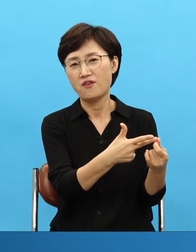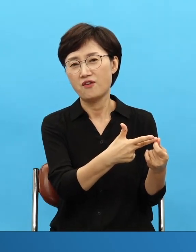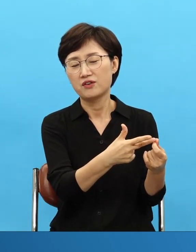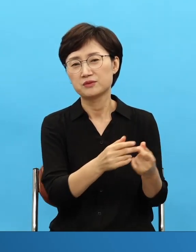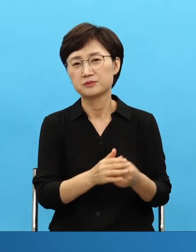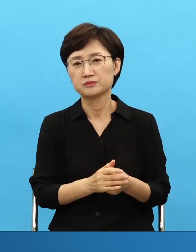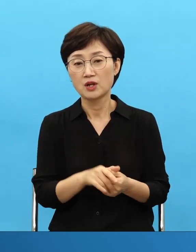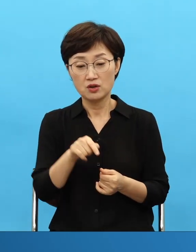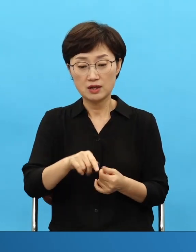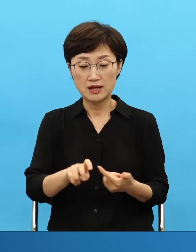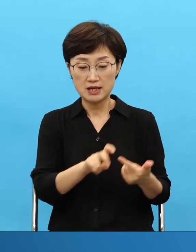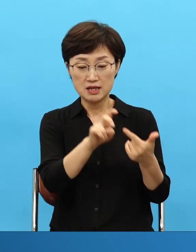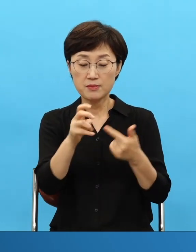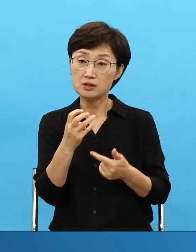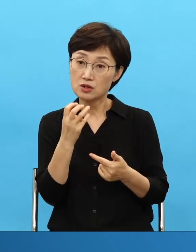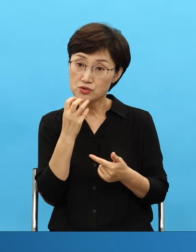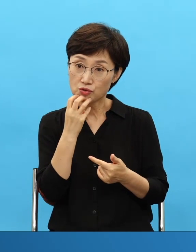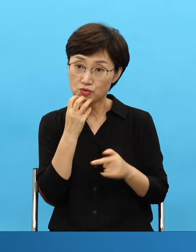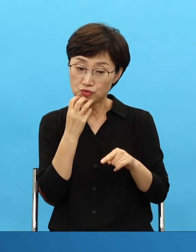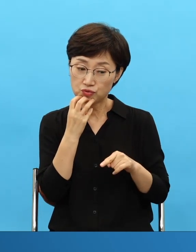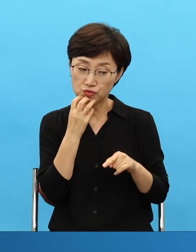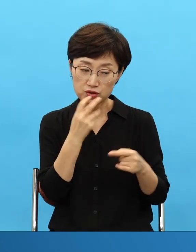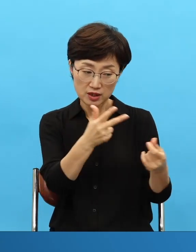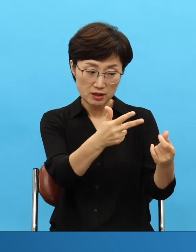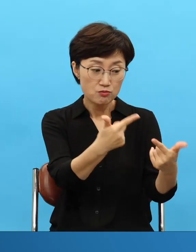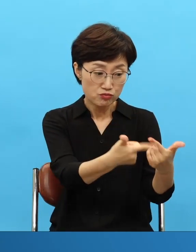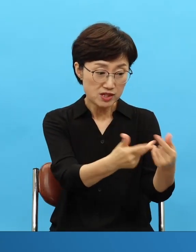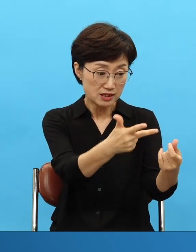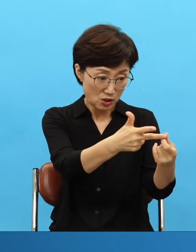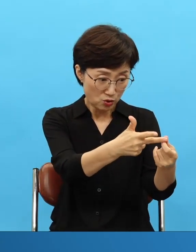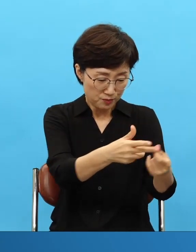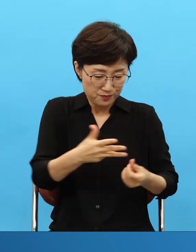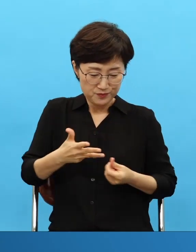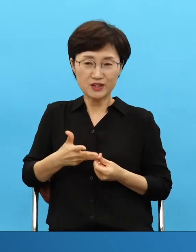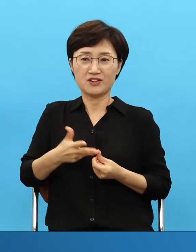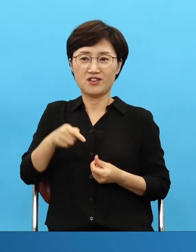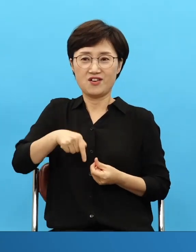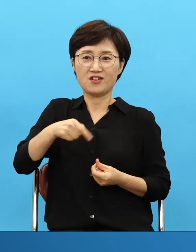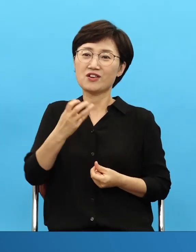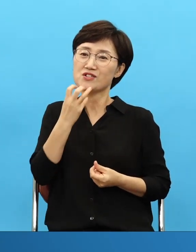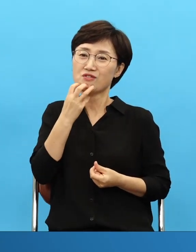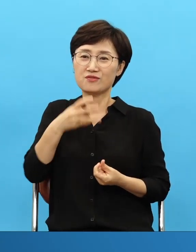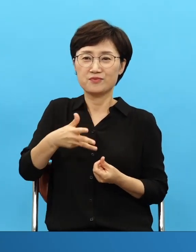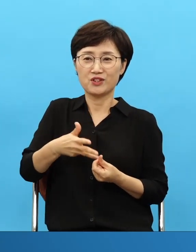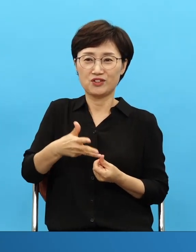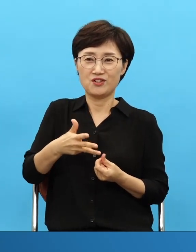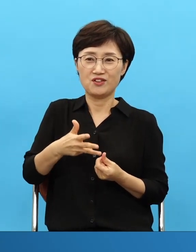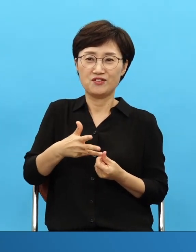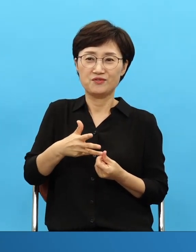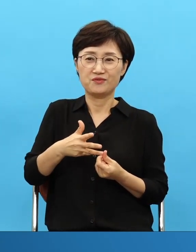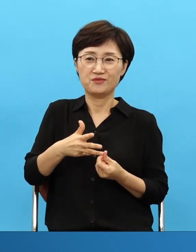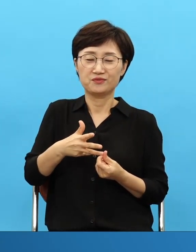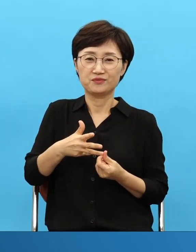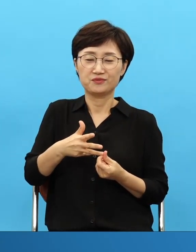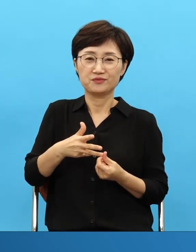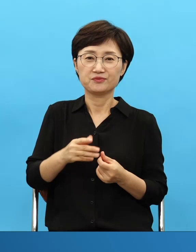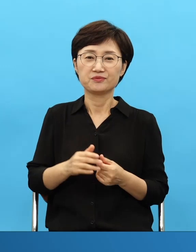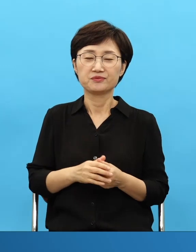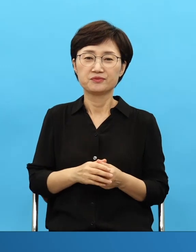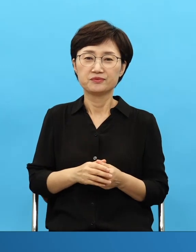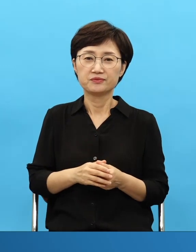우리 임마누엘 서울에 지금 제가 8번째가 되는 겁니다. And it's the same, but here at Emmanuel Soul Church, technically would be my 8th church